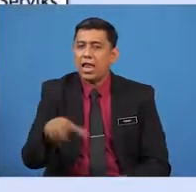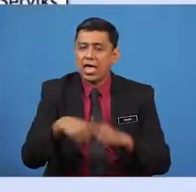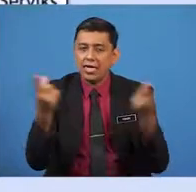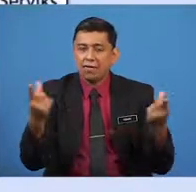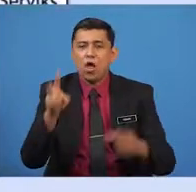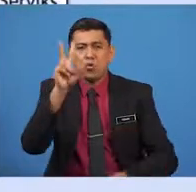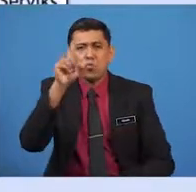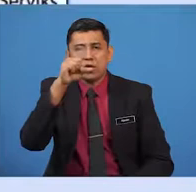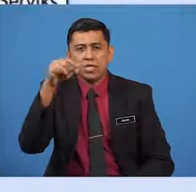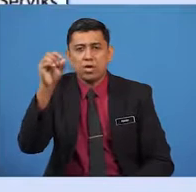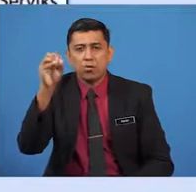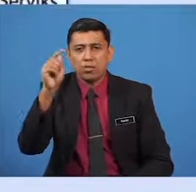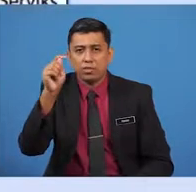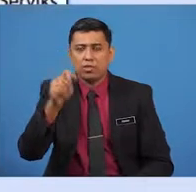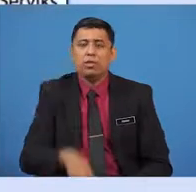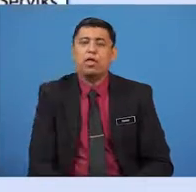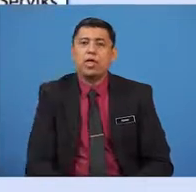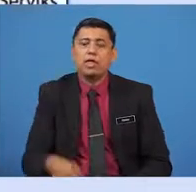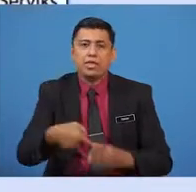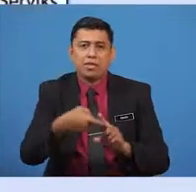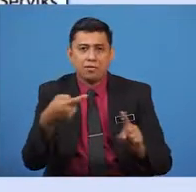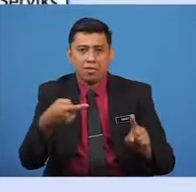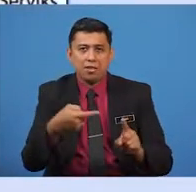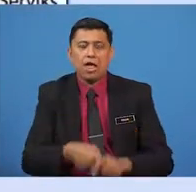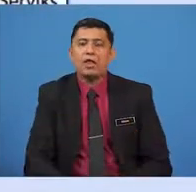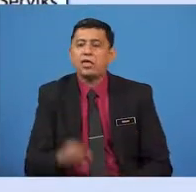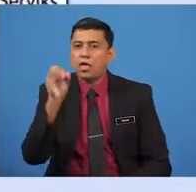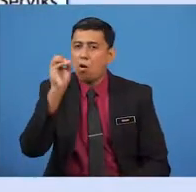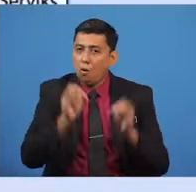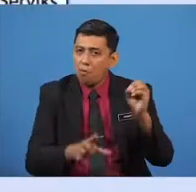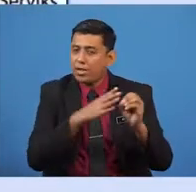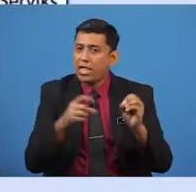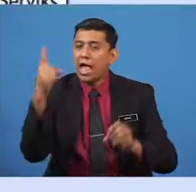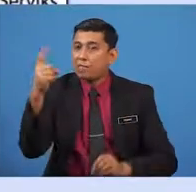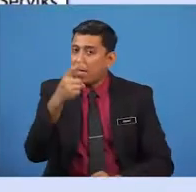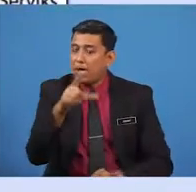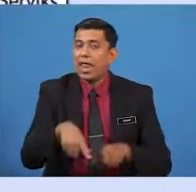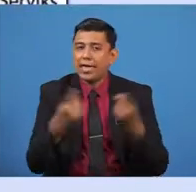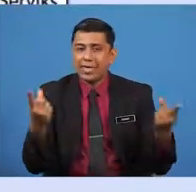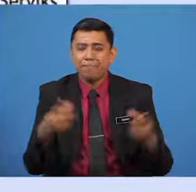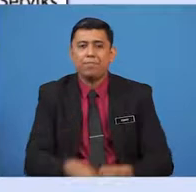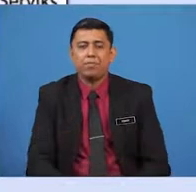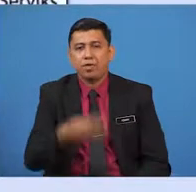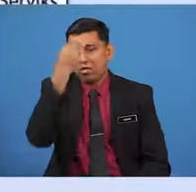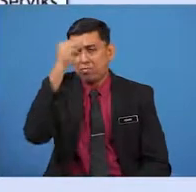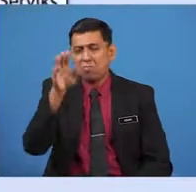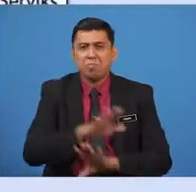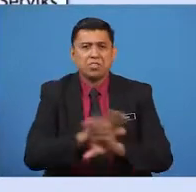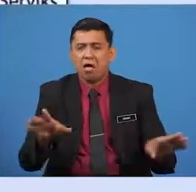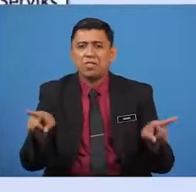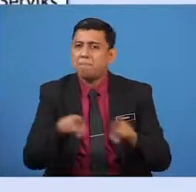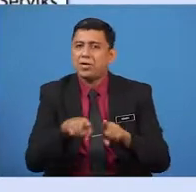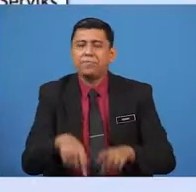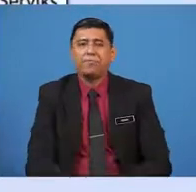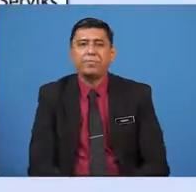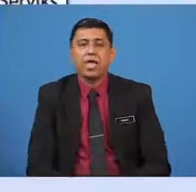kerana dua zigot ini adalah dari ovum dan sperma yang berlainan, maka mereka